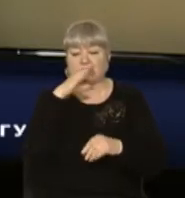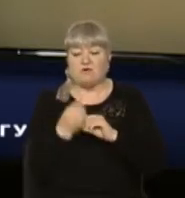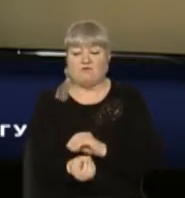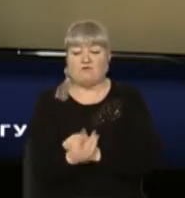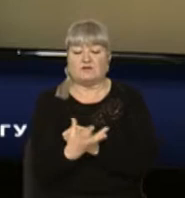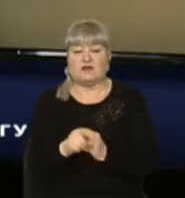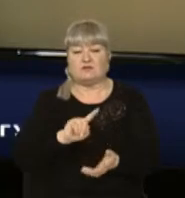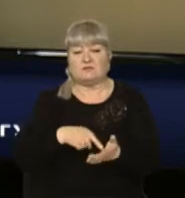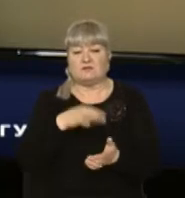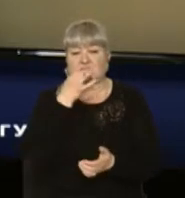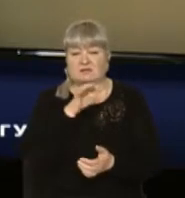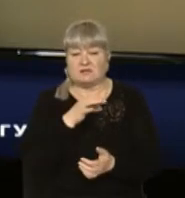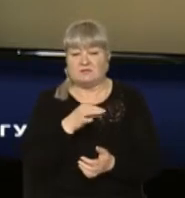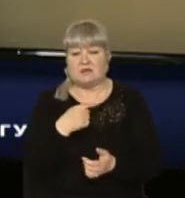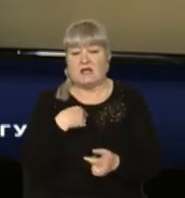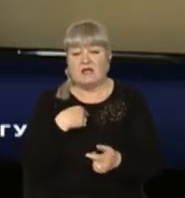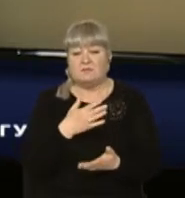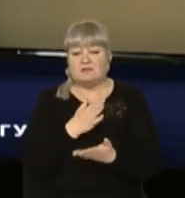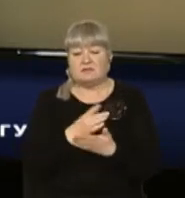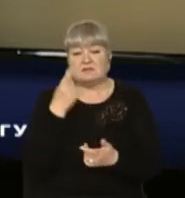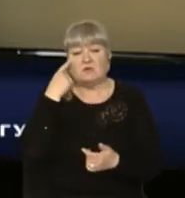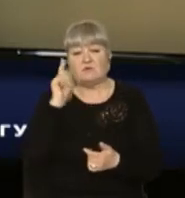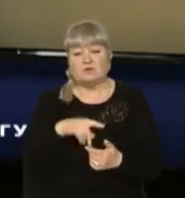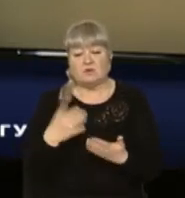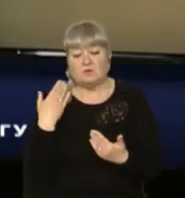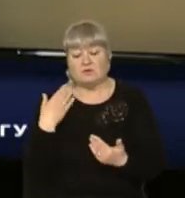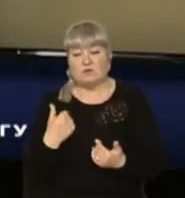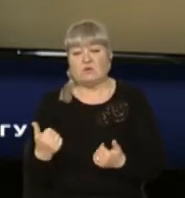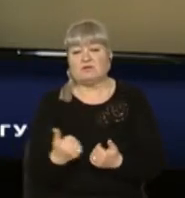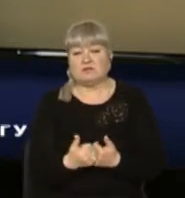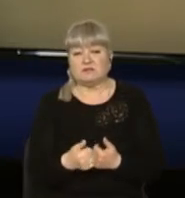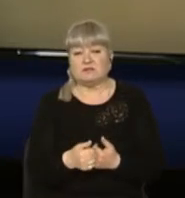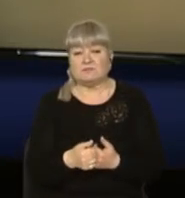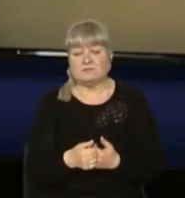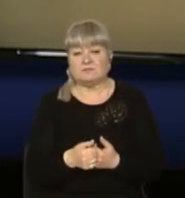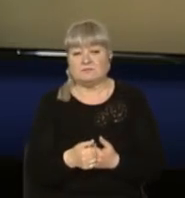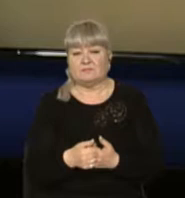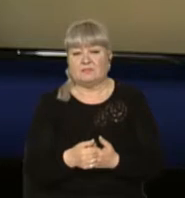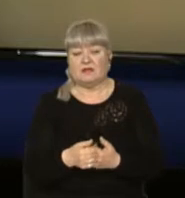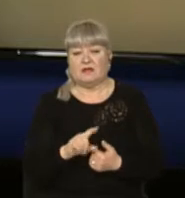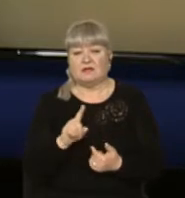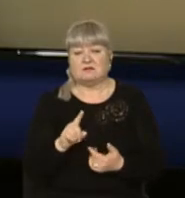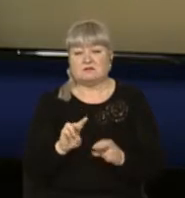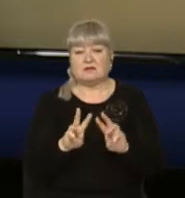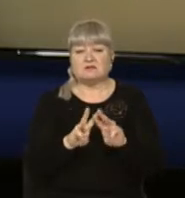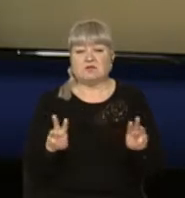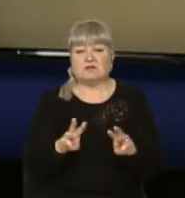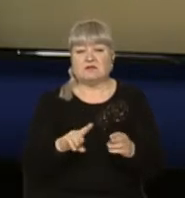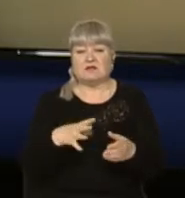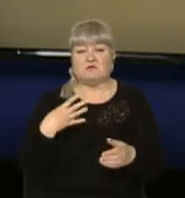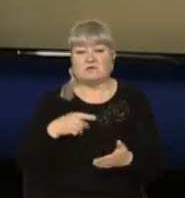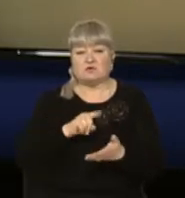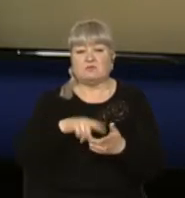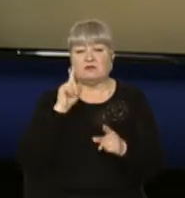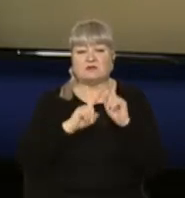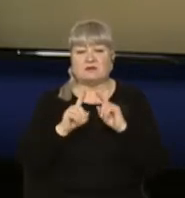Самборі. Оскільки мені стало відомо на минулому тижні з сторінки Львівської міської ради, де подібний фонтан, я